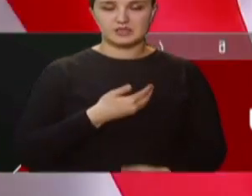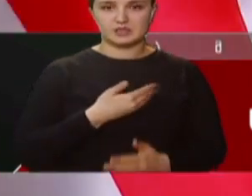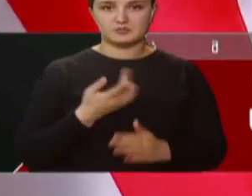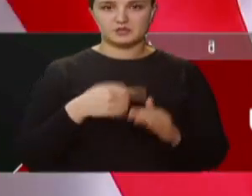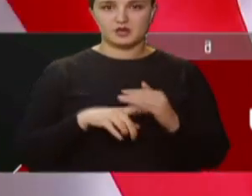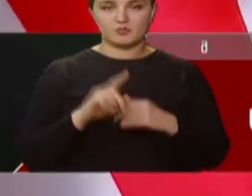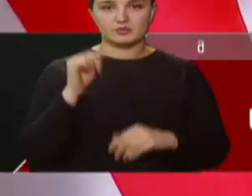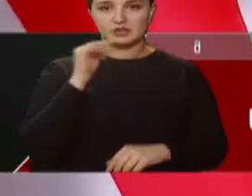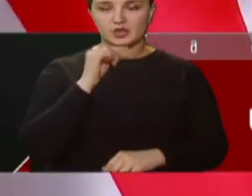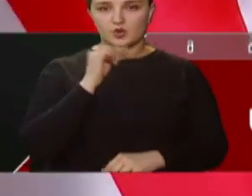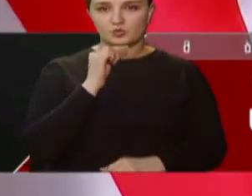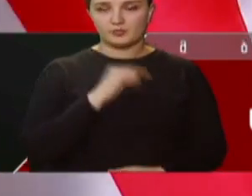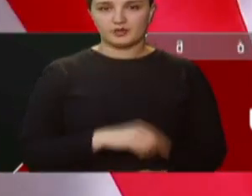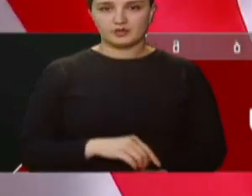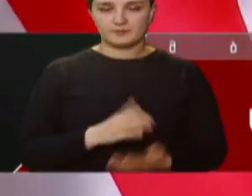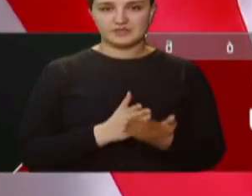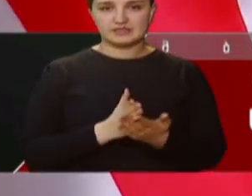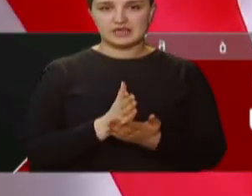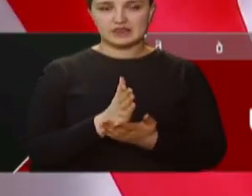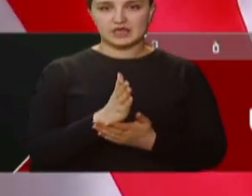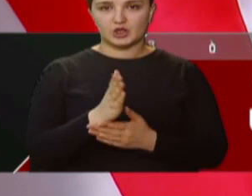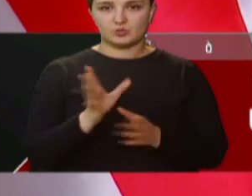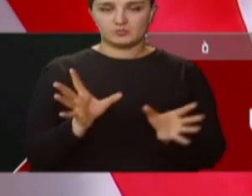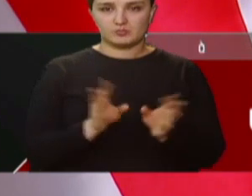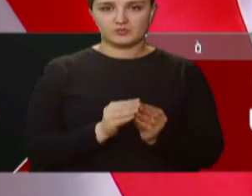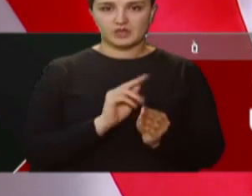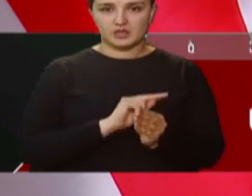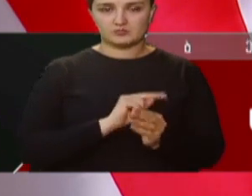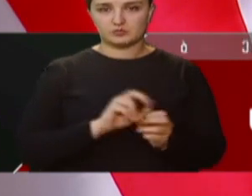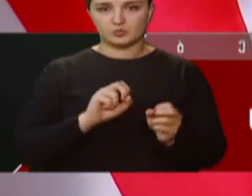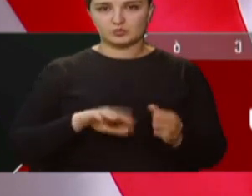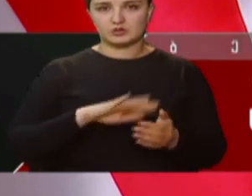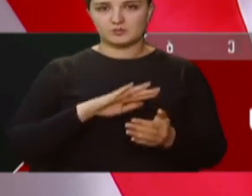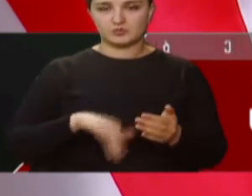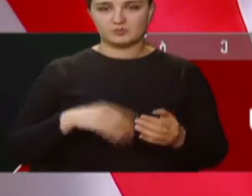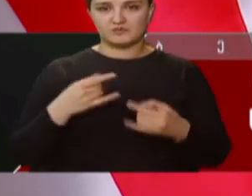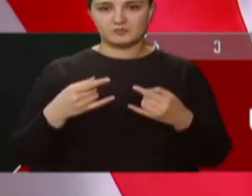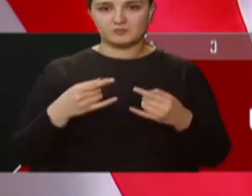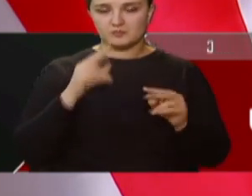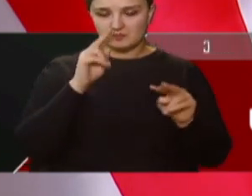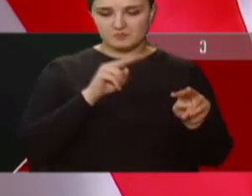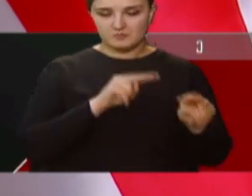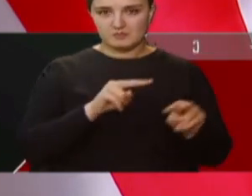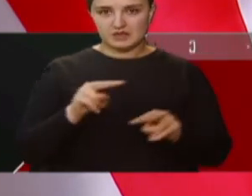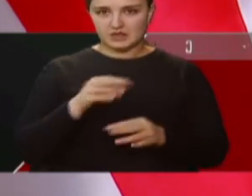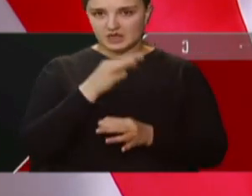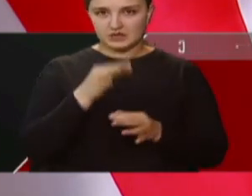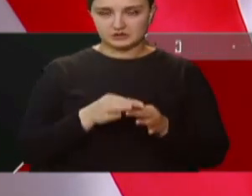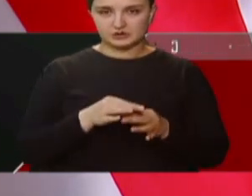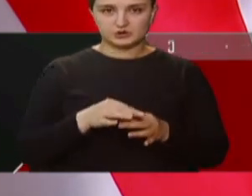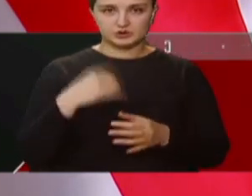გამომდინარე. ეკონომიკა, სტრატეგიული თანამშრომლობა, უსაფრთხოება, მედიაციის როლი.